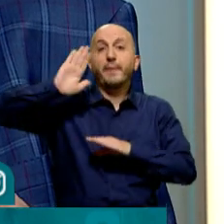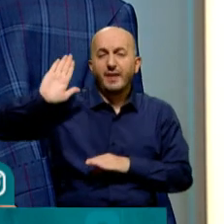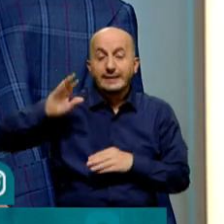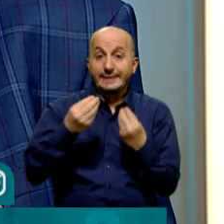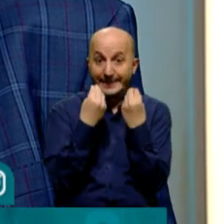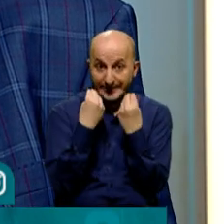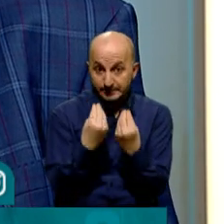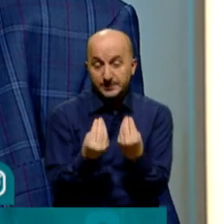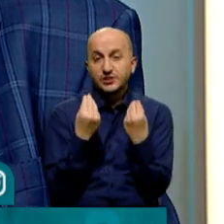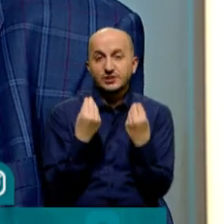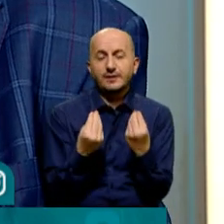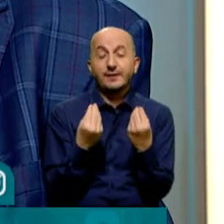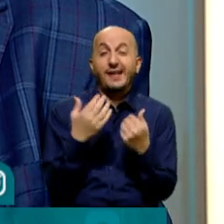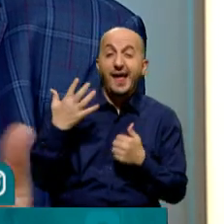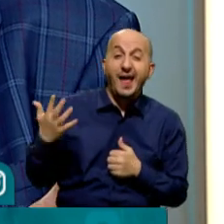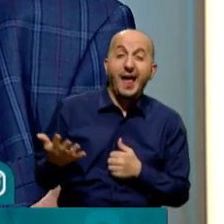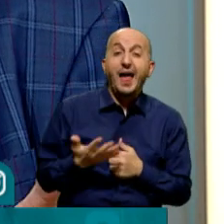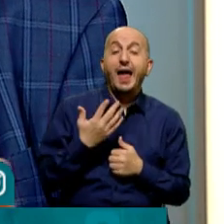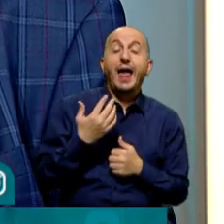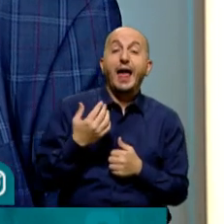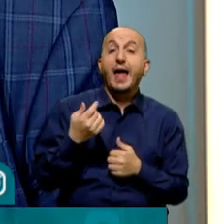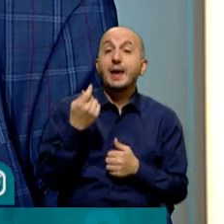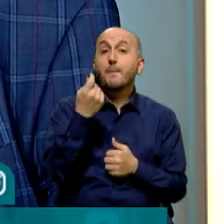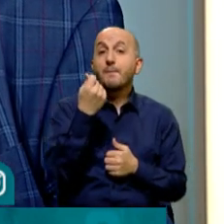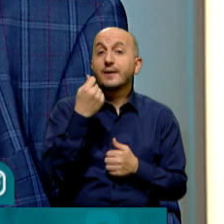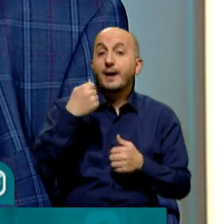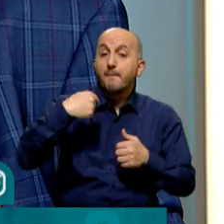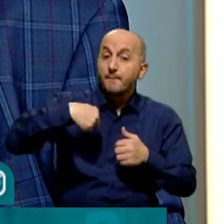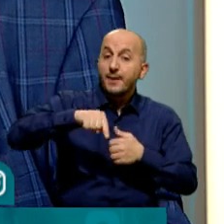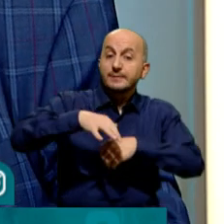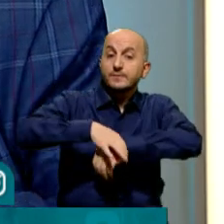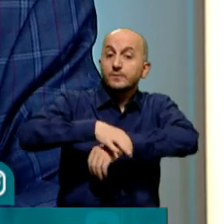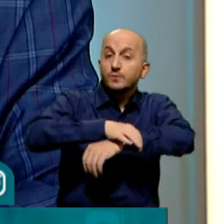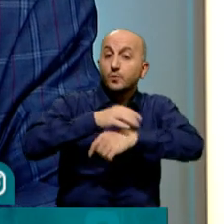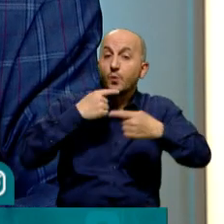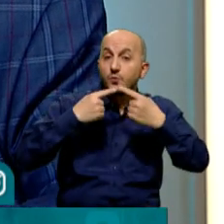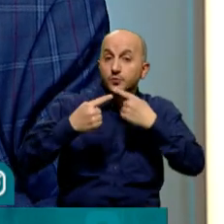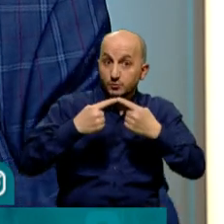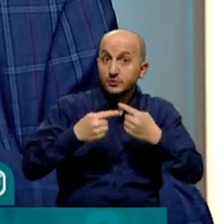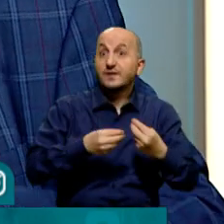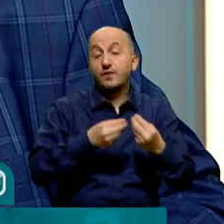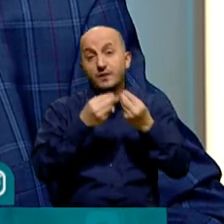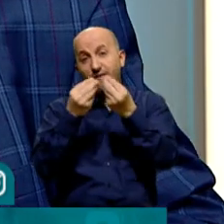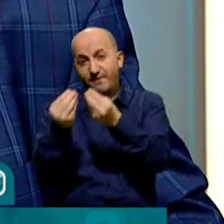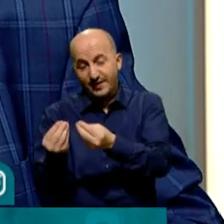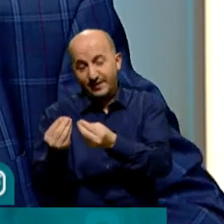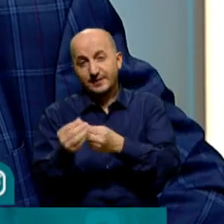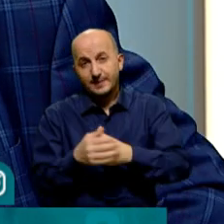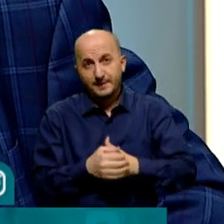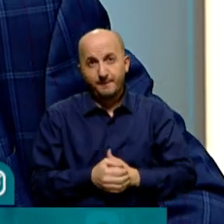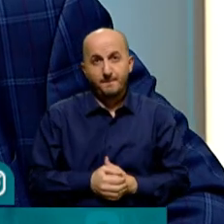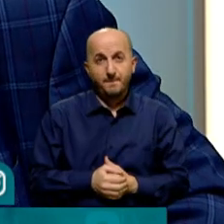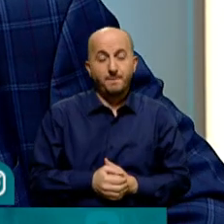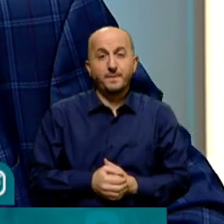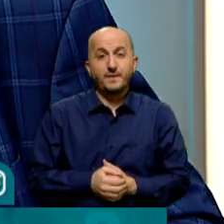bir şekilde, eğer mihir konuşulmuş ise mihirlerini vesairesini vererek. Şimdi ona biraz sonra ona da